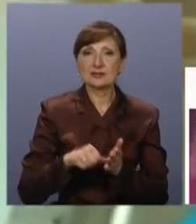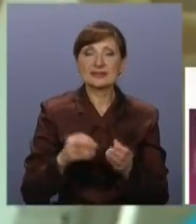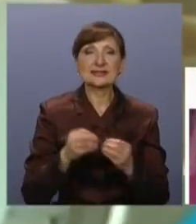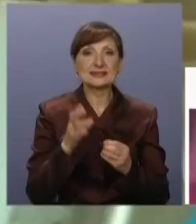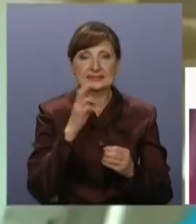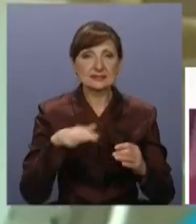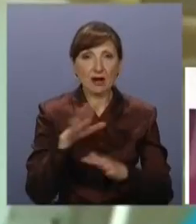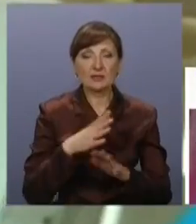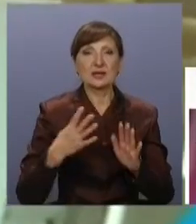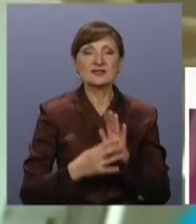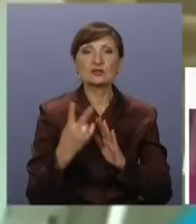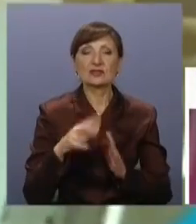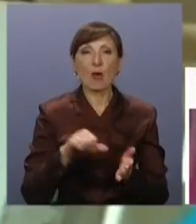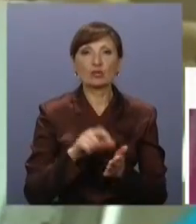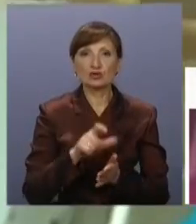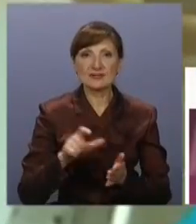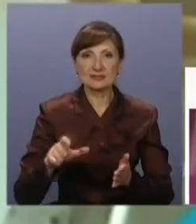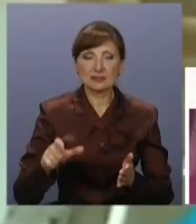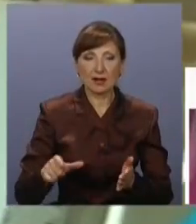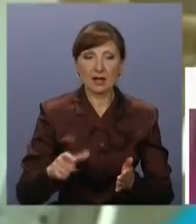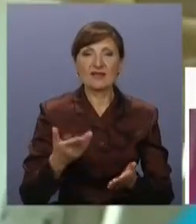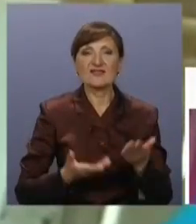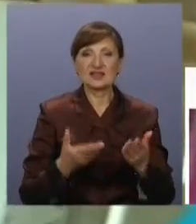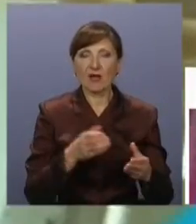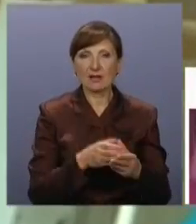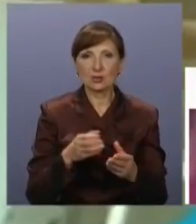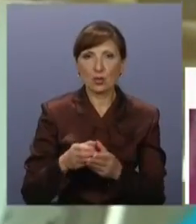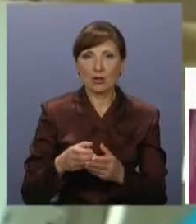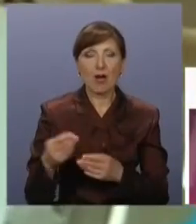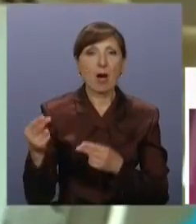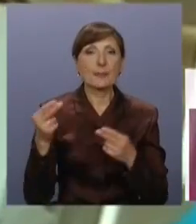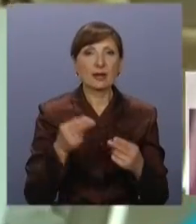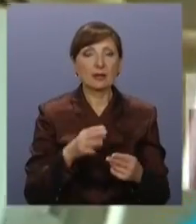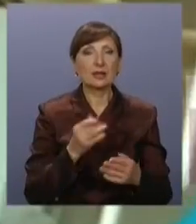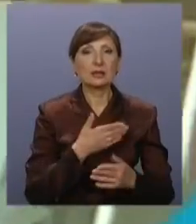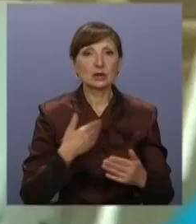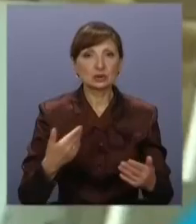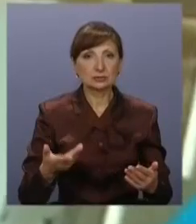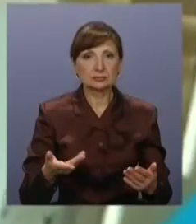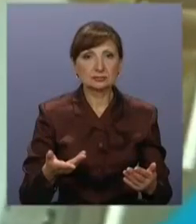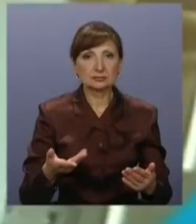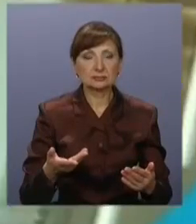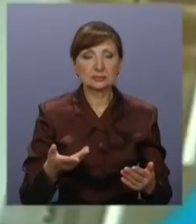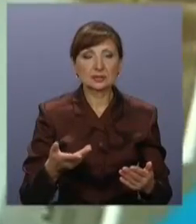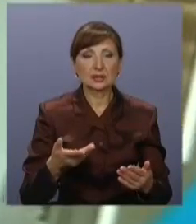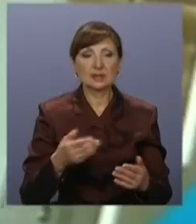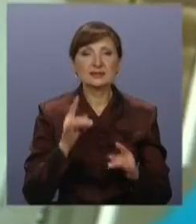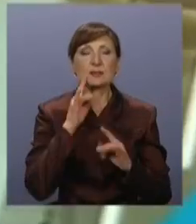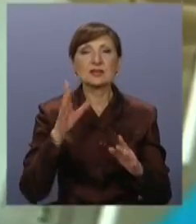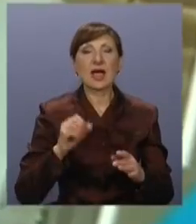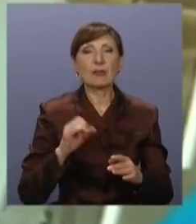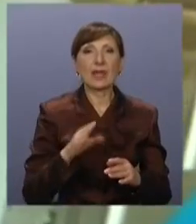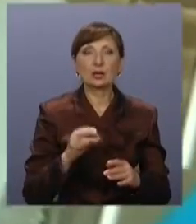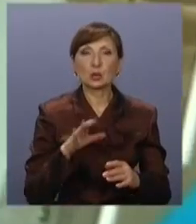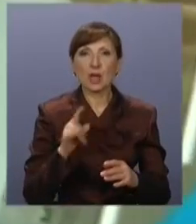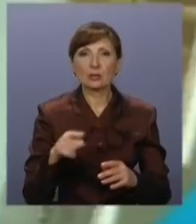и 92 участника в трех весовых категориях. Приехал и наш балуан, знаменитый Айбек